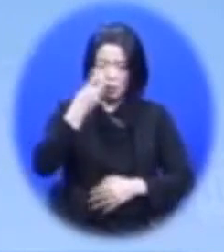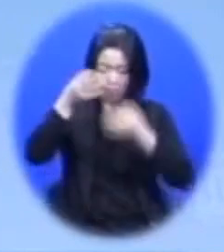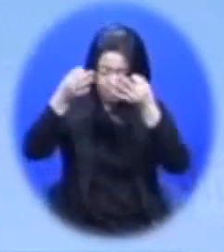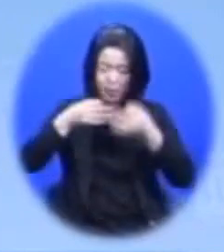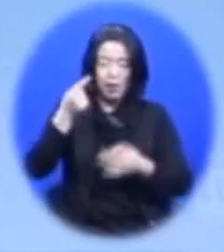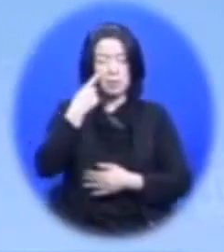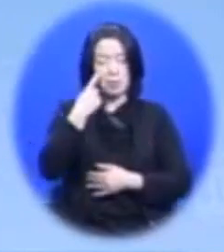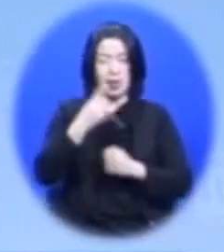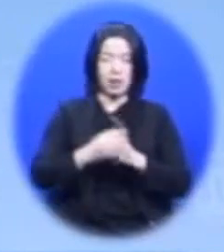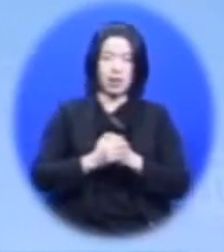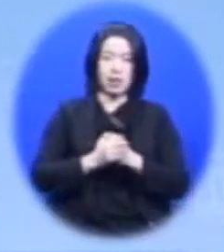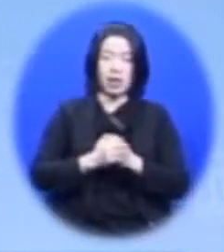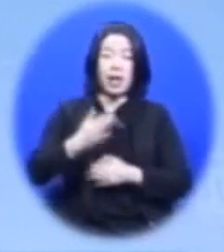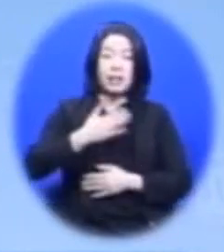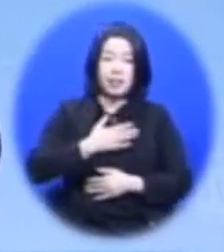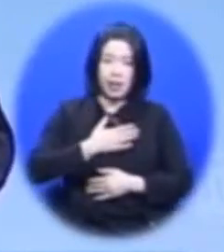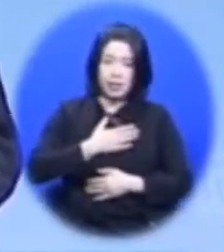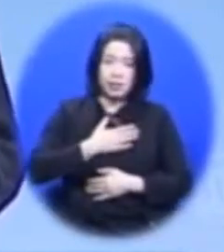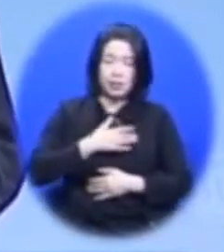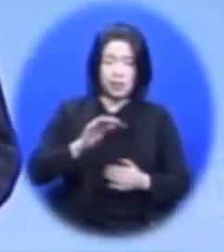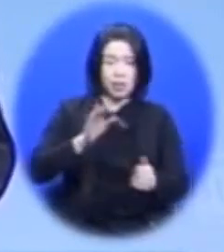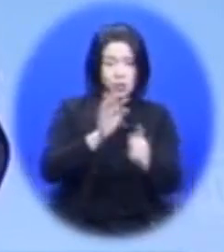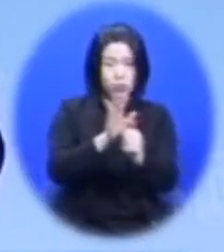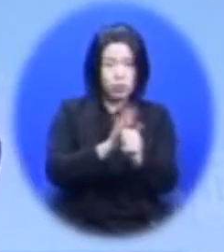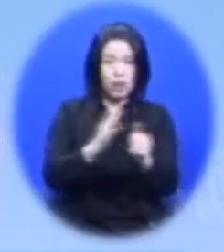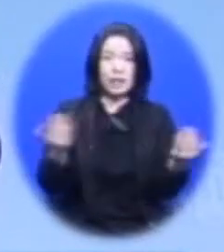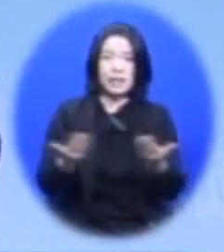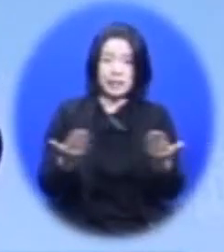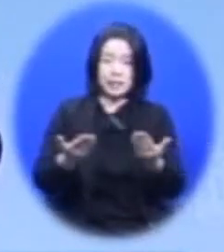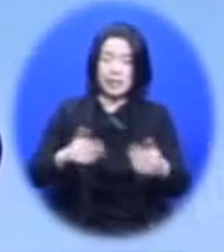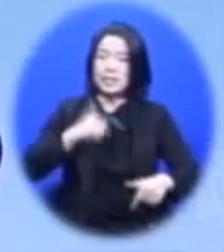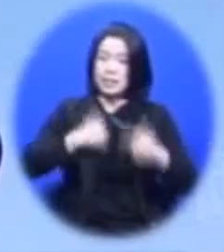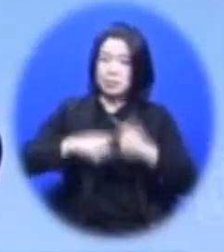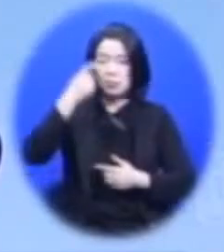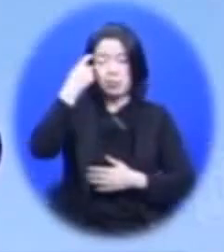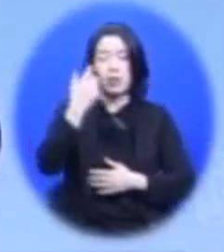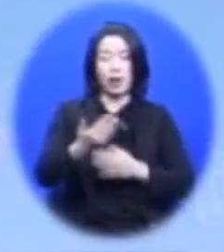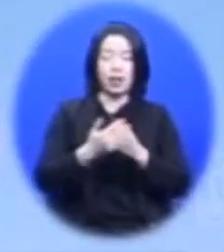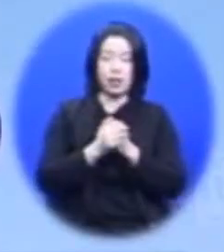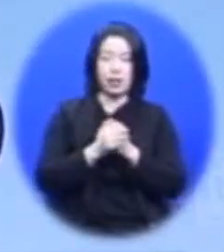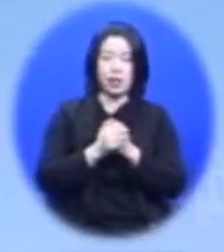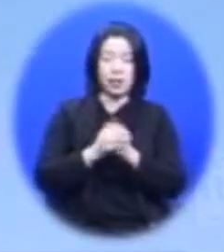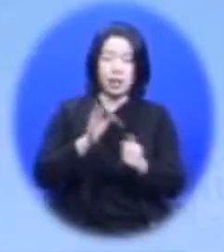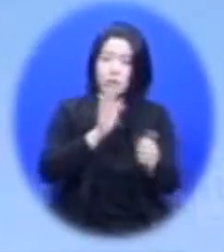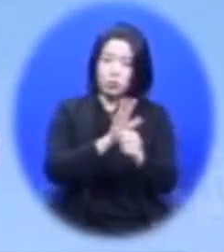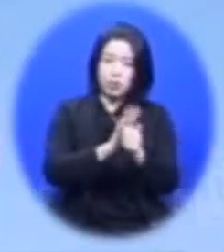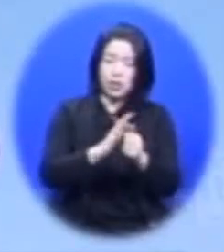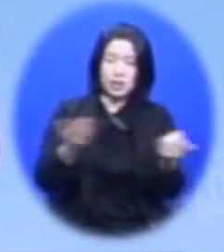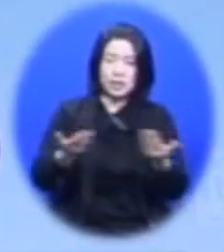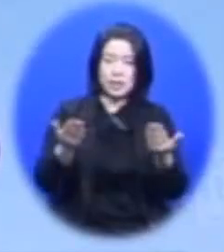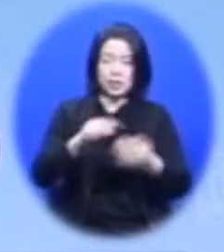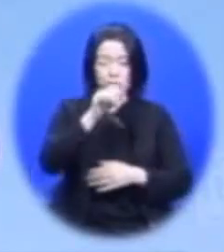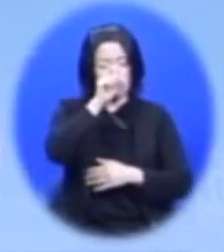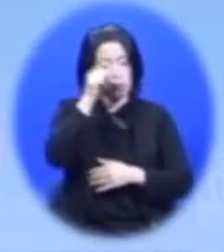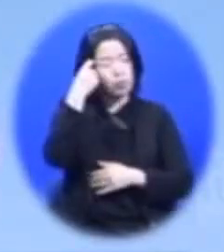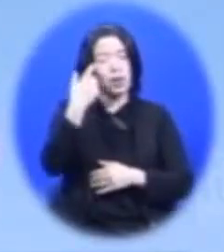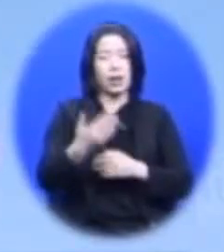바랍니다. 나는 구제하는 일이 기쁜가? 구제하는 일이 좋은가? 하는